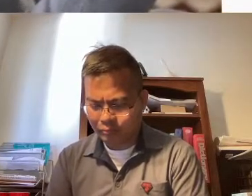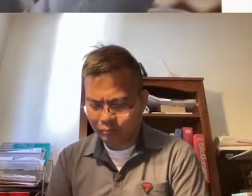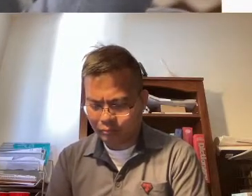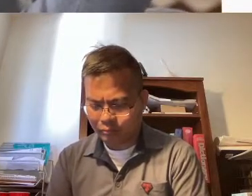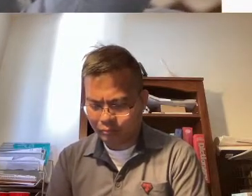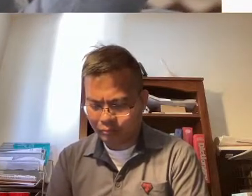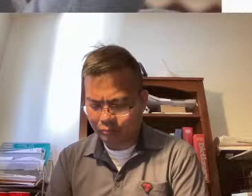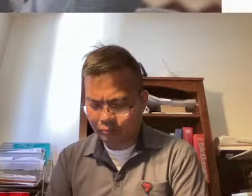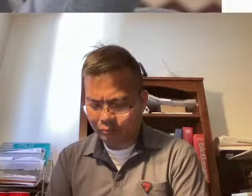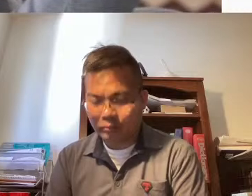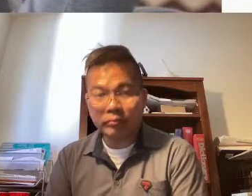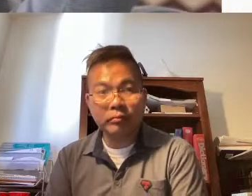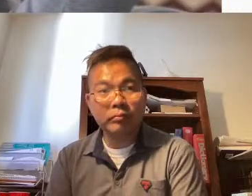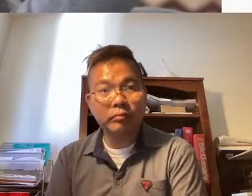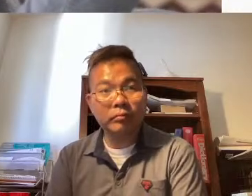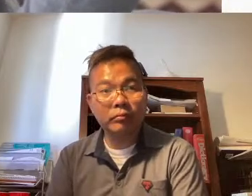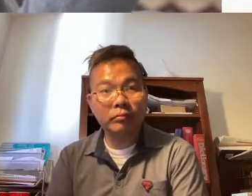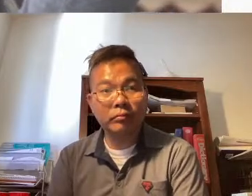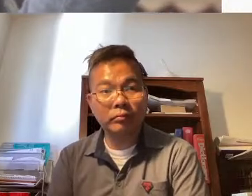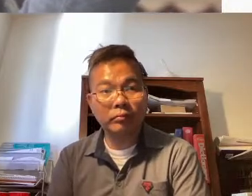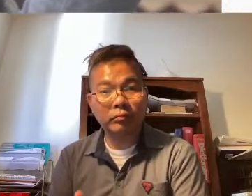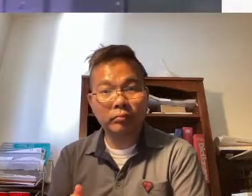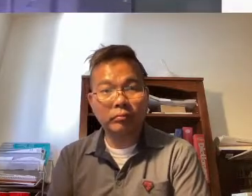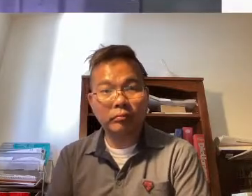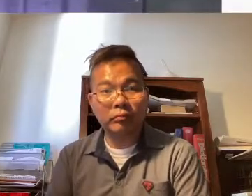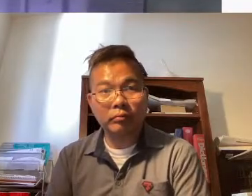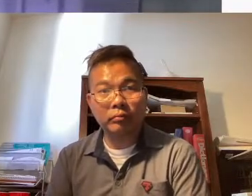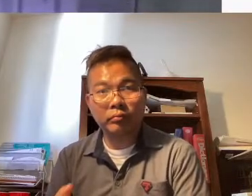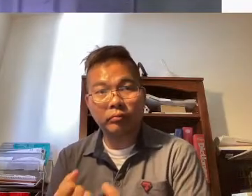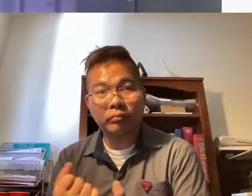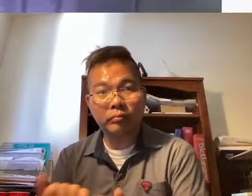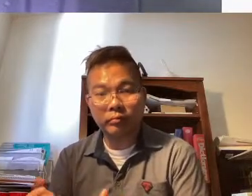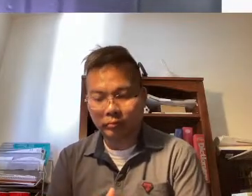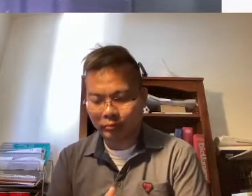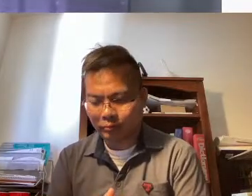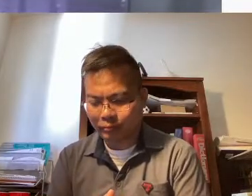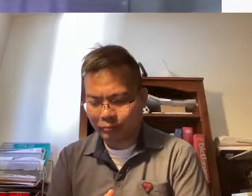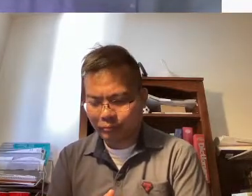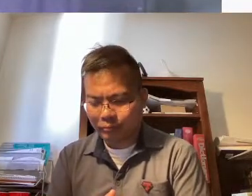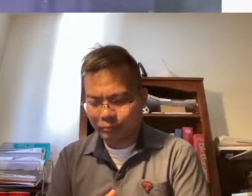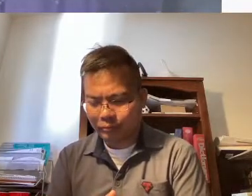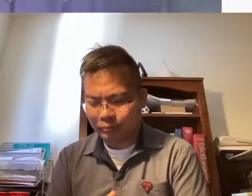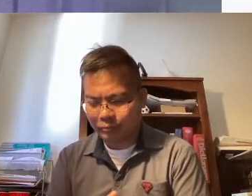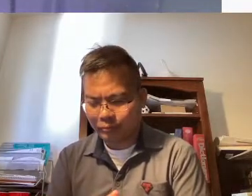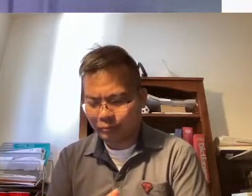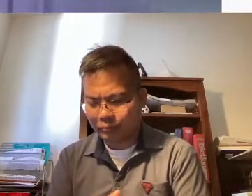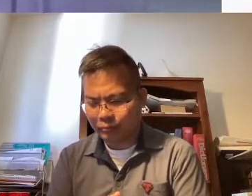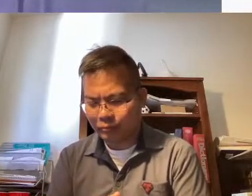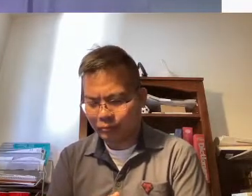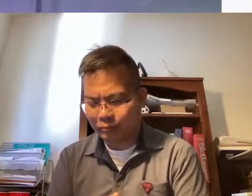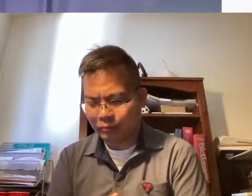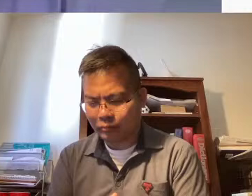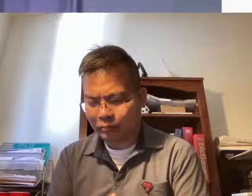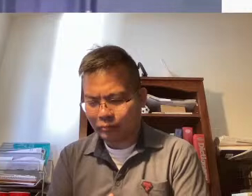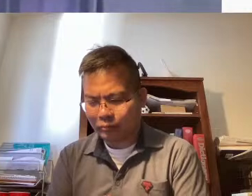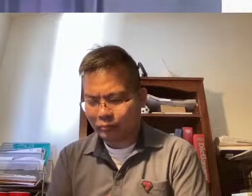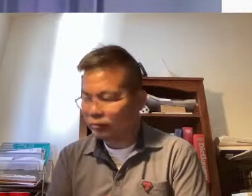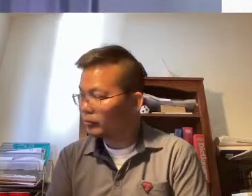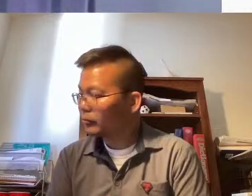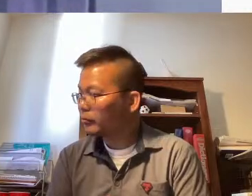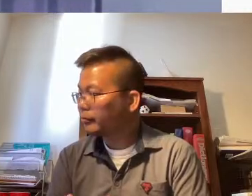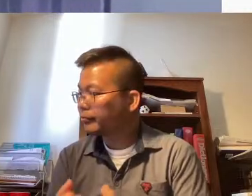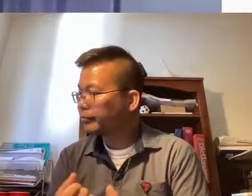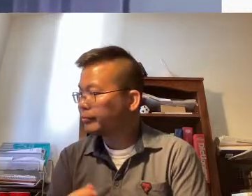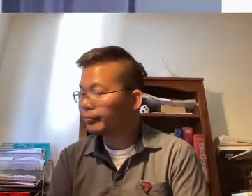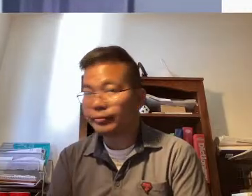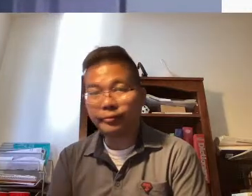lấy cái niềm tin đó là cái gì, chẳng hạn như tôi thí dụ như thì quý vị dễ hiểu nè. Tôi đi gửi tiết kiệm 100 tỷ. Tôi